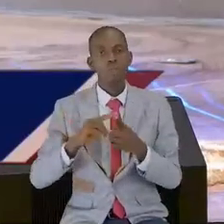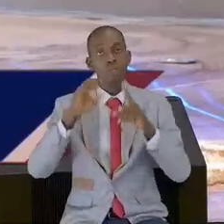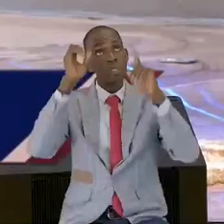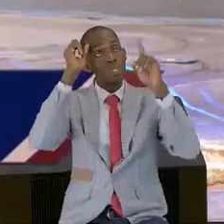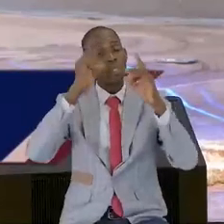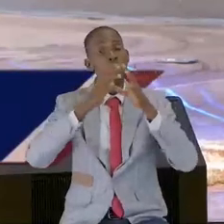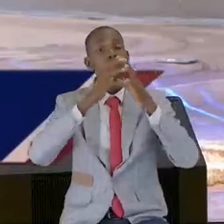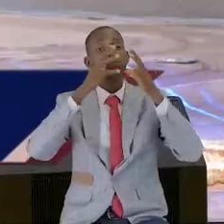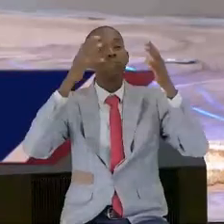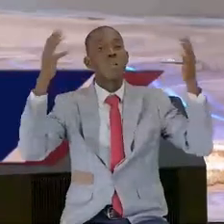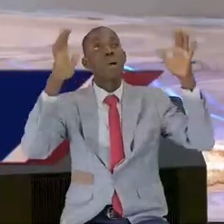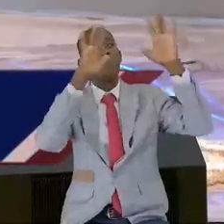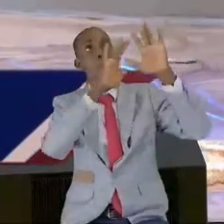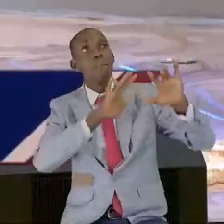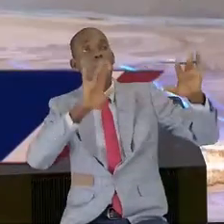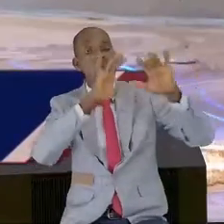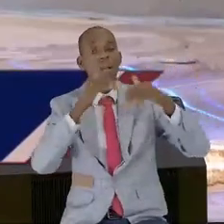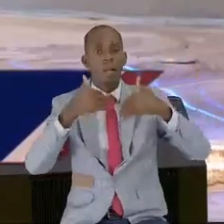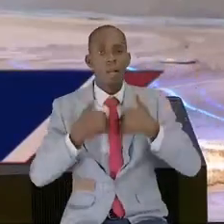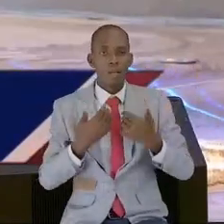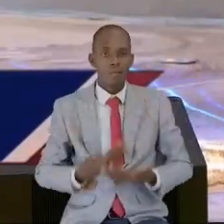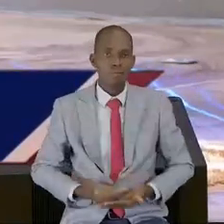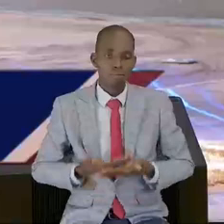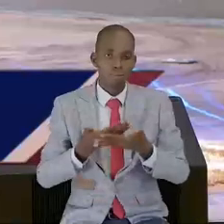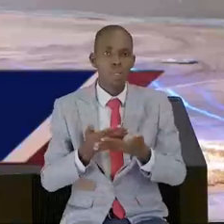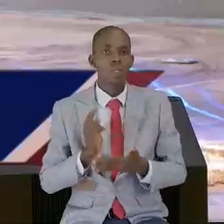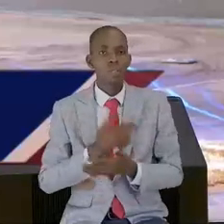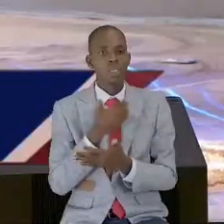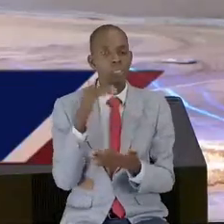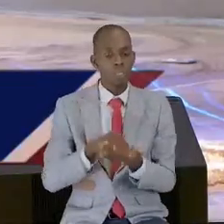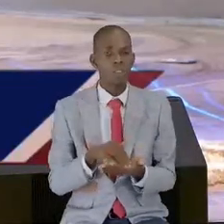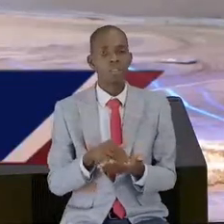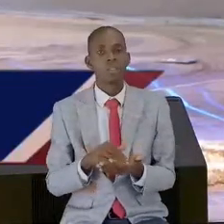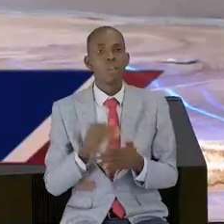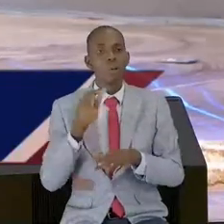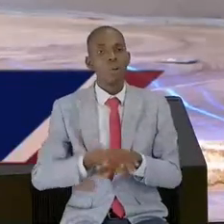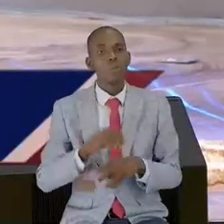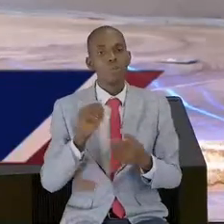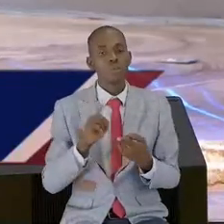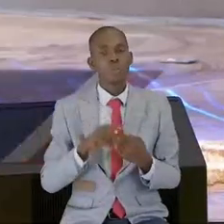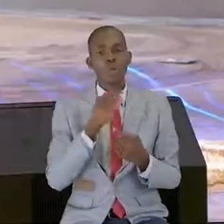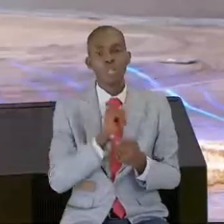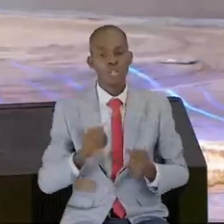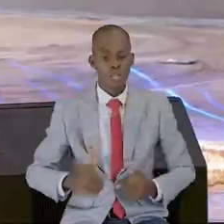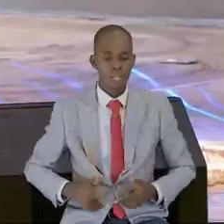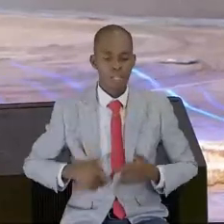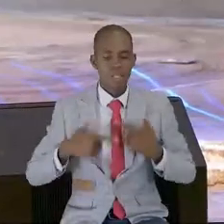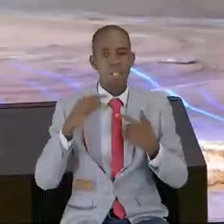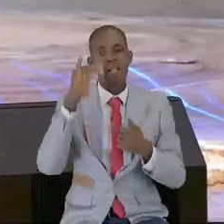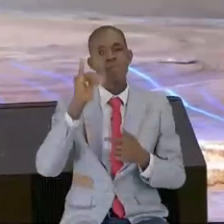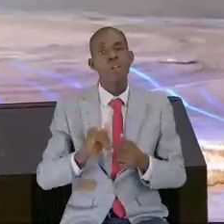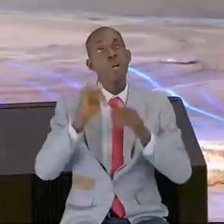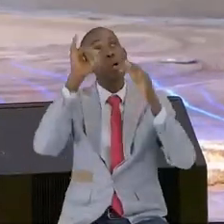a régénérés pour une espérance vivante, née de nouveau par la résurrection